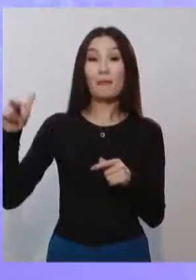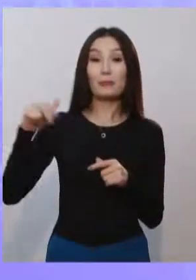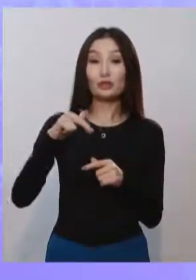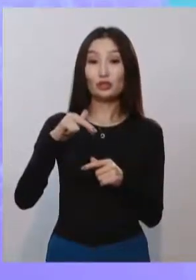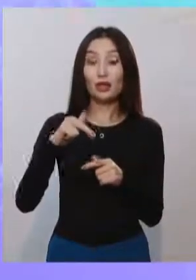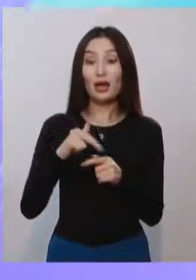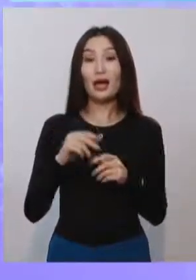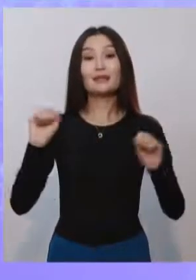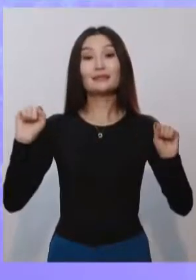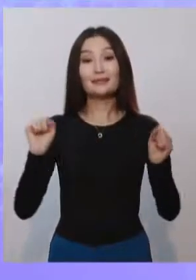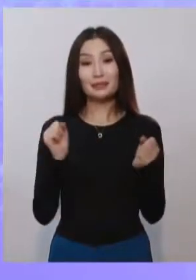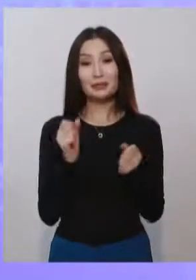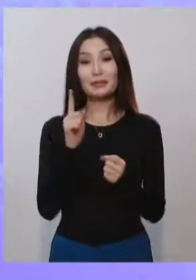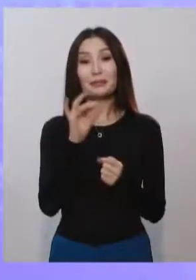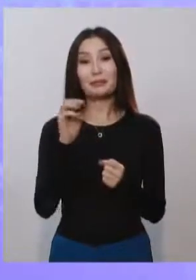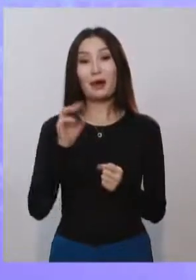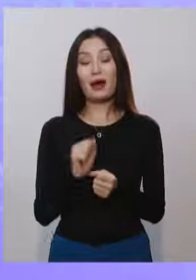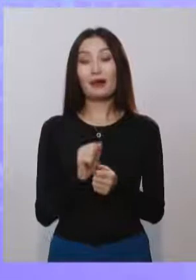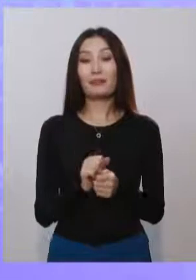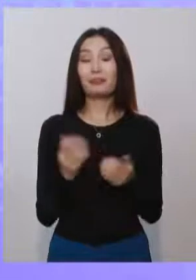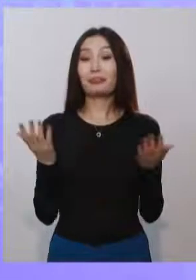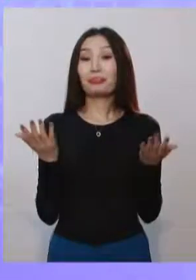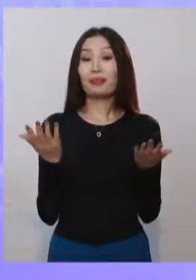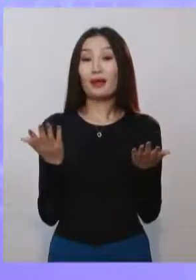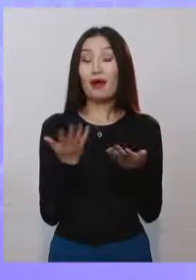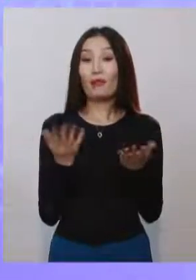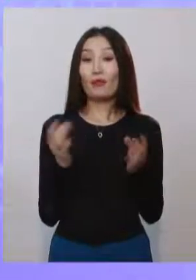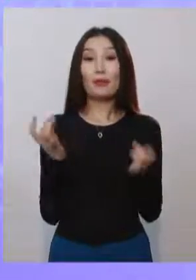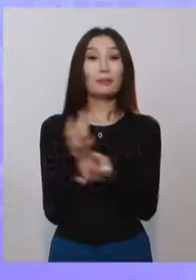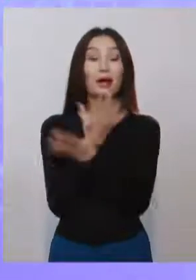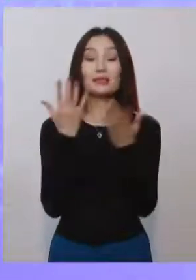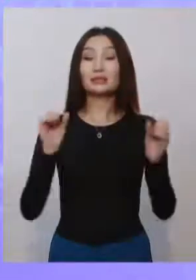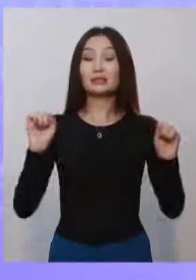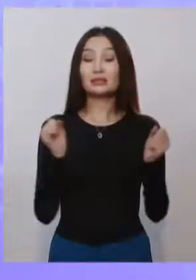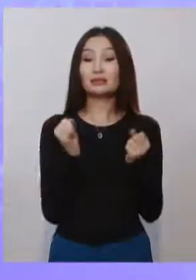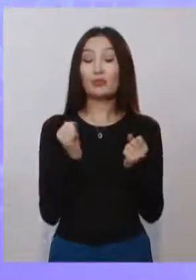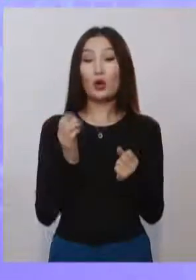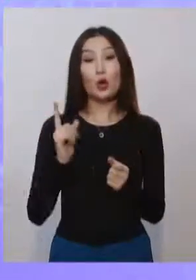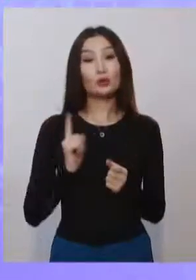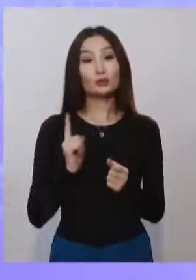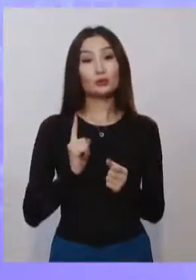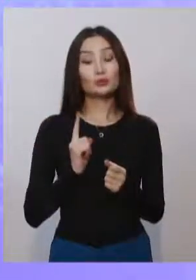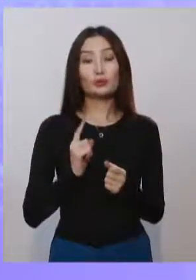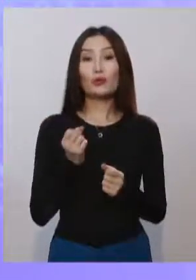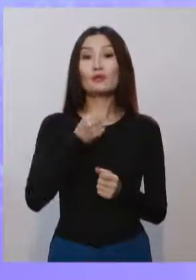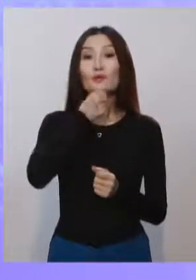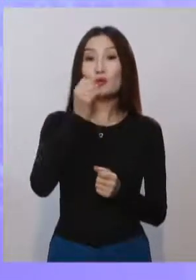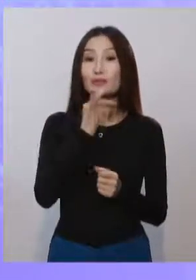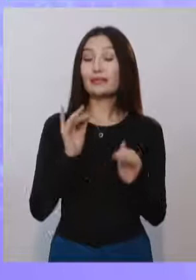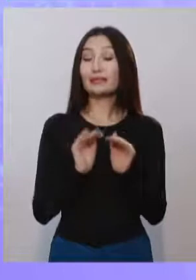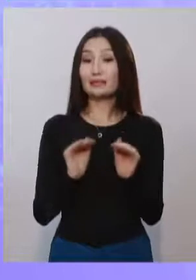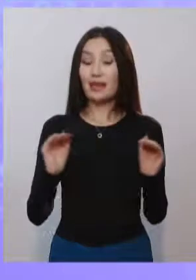зима какой праздник зимой с нетерпением ждут взрослые и